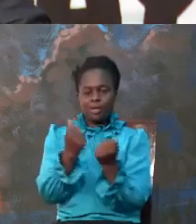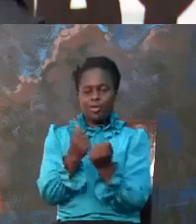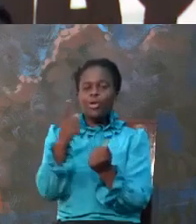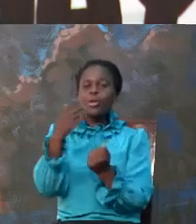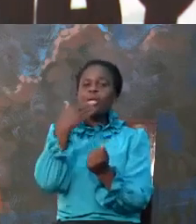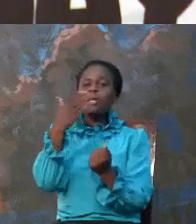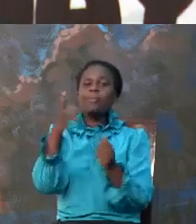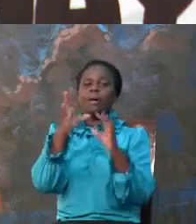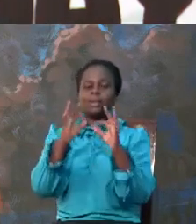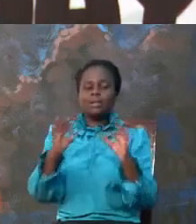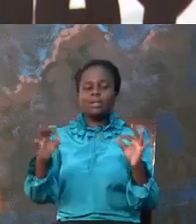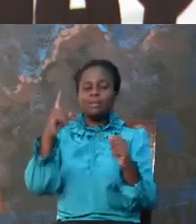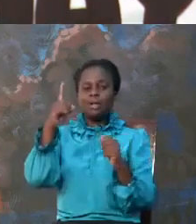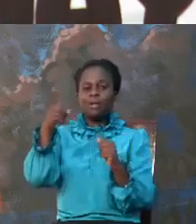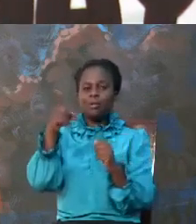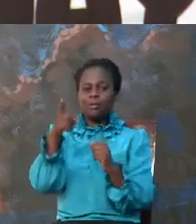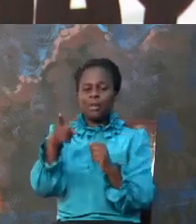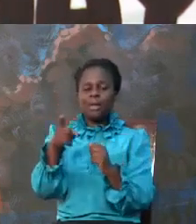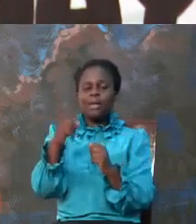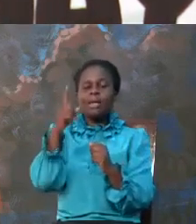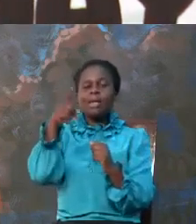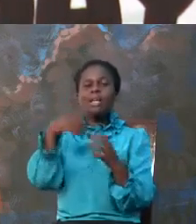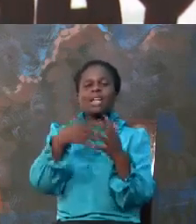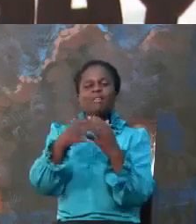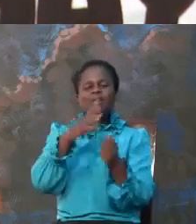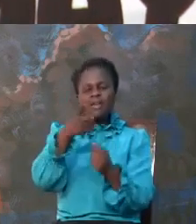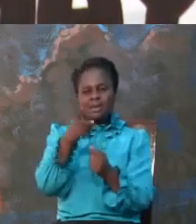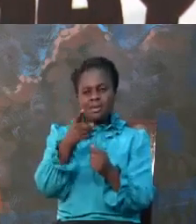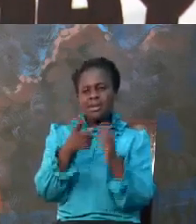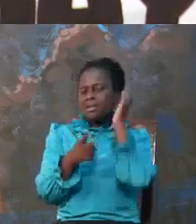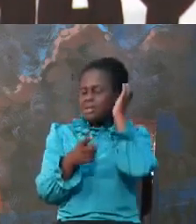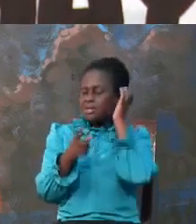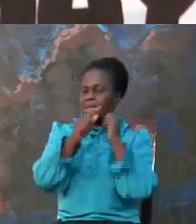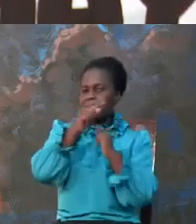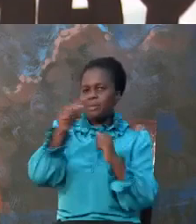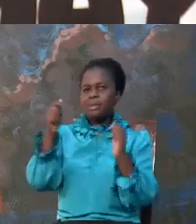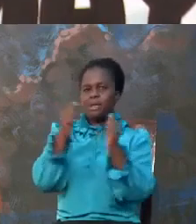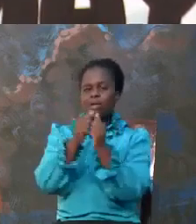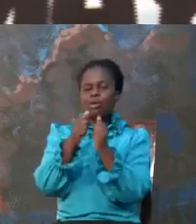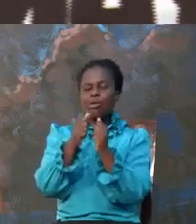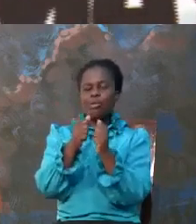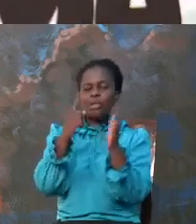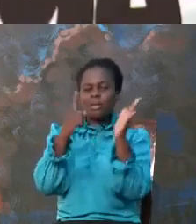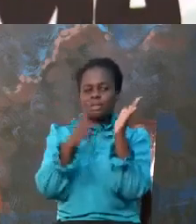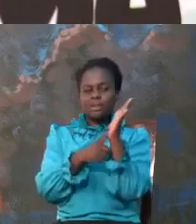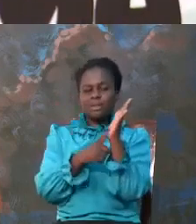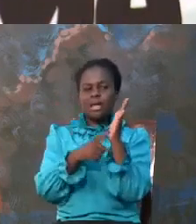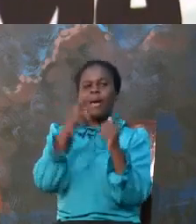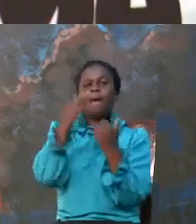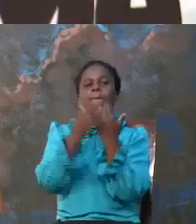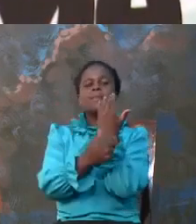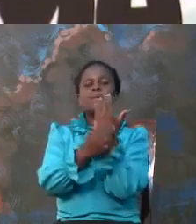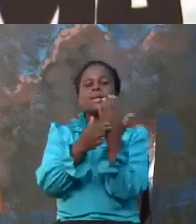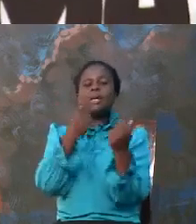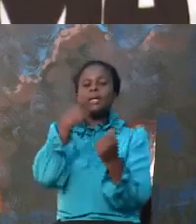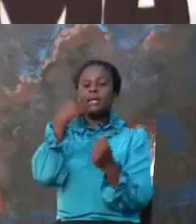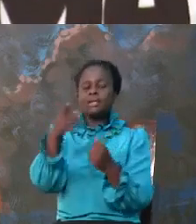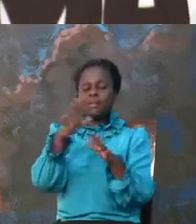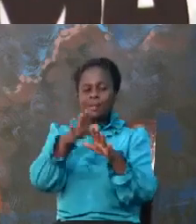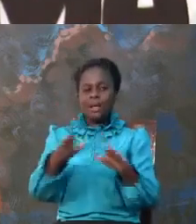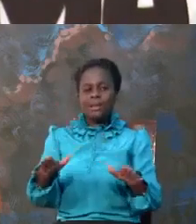habari njema. Na yuko pale ili afanye nini? Sikiza mstari huu wa 16. Biblia inasema hivi,